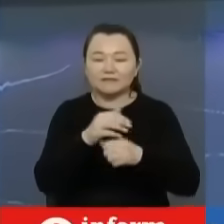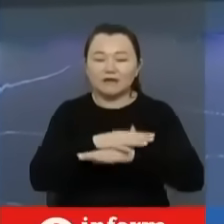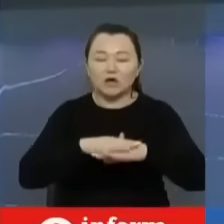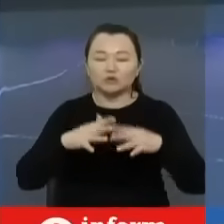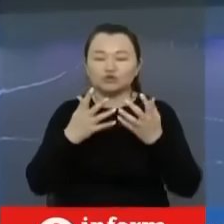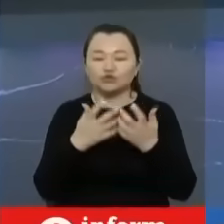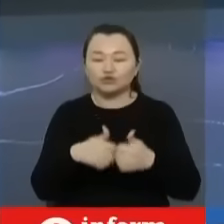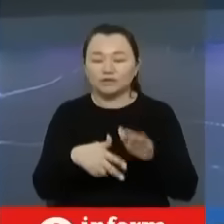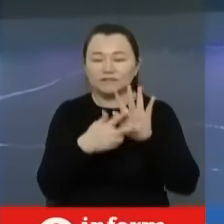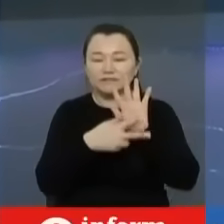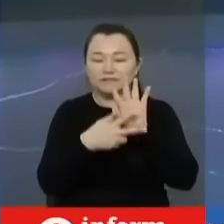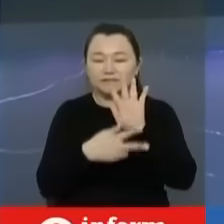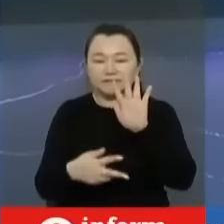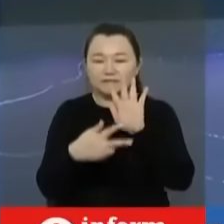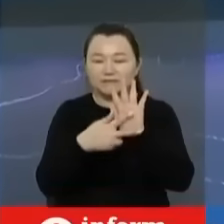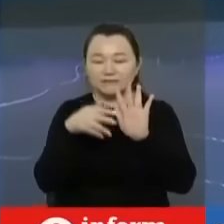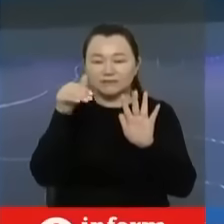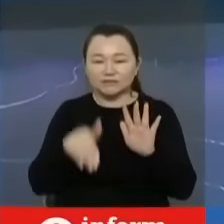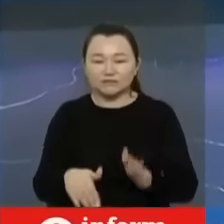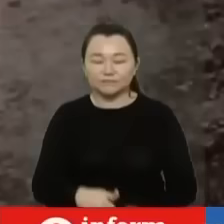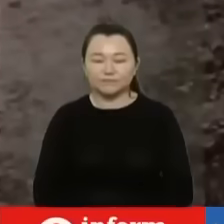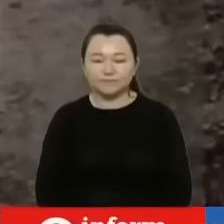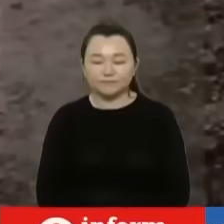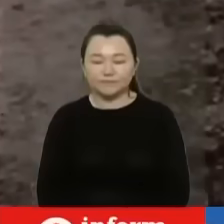саны 88 мыңға жеткен.